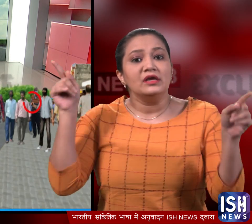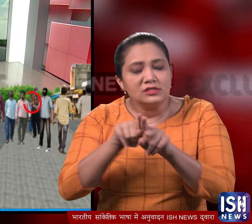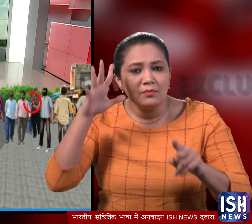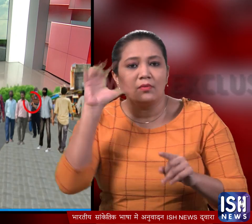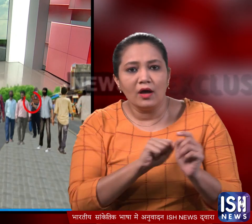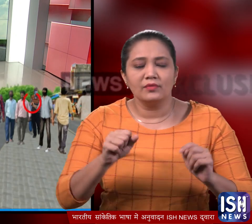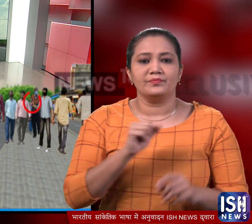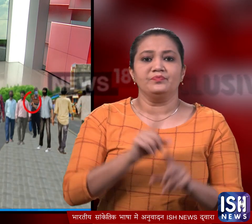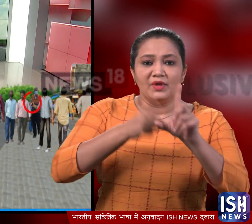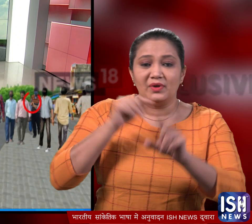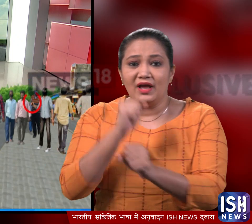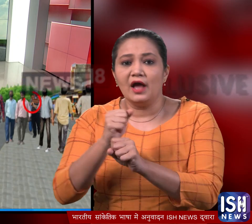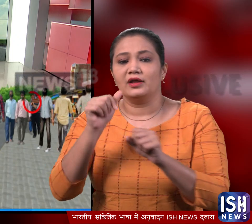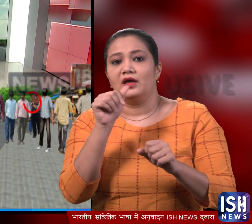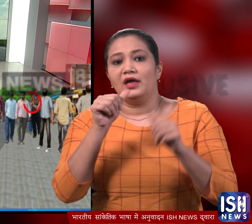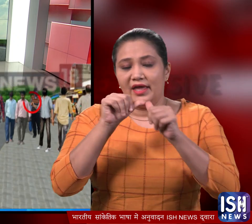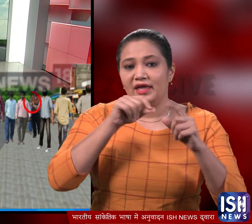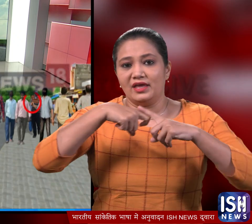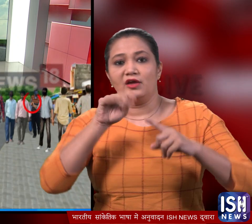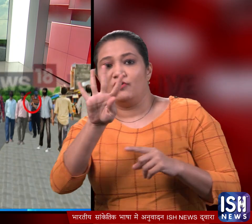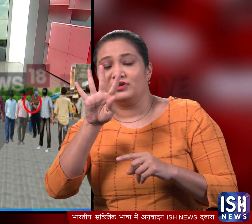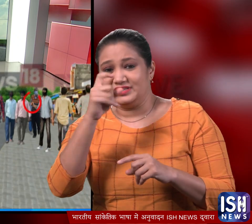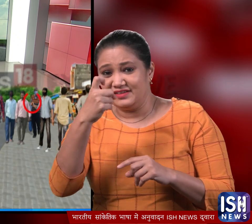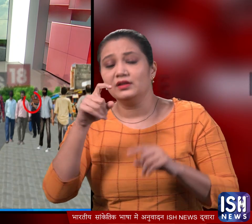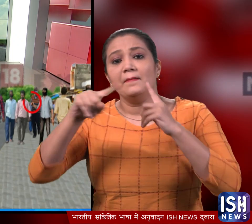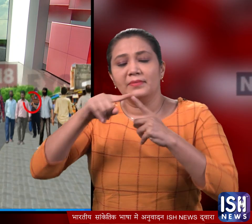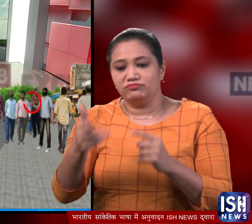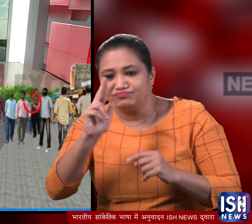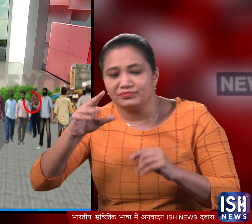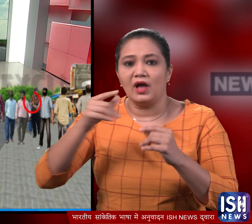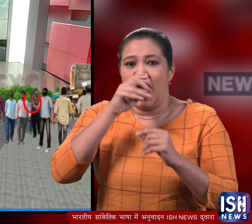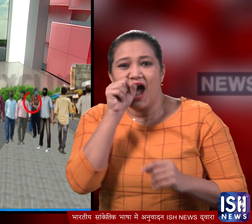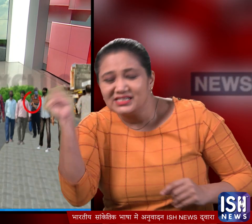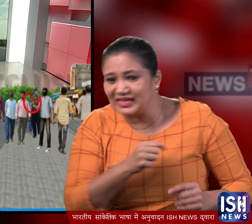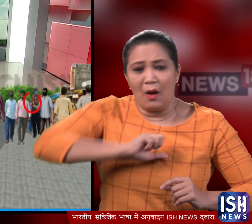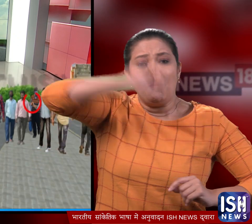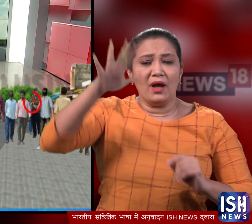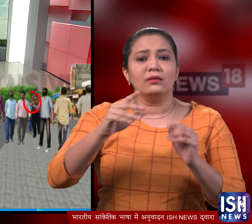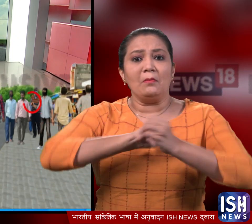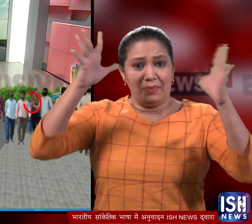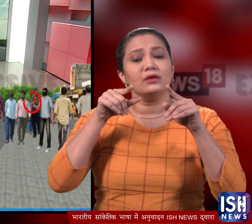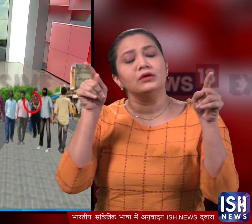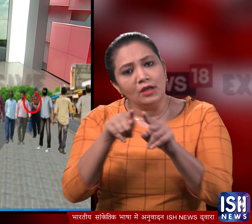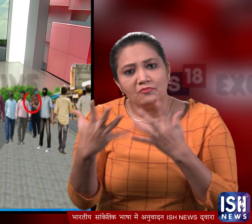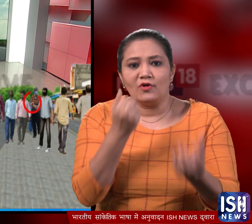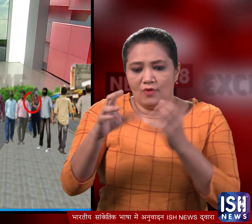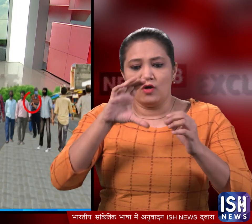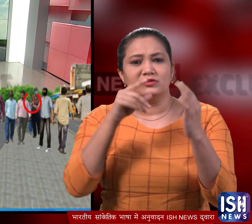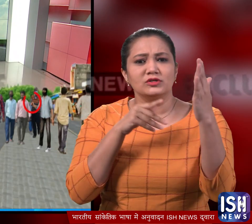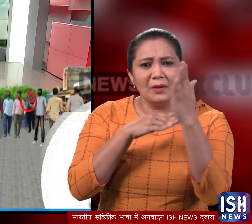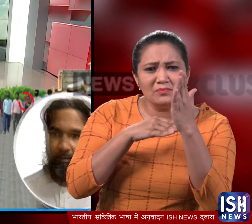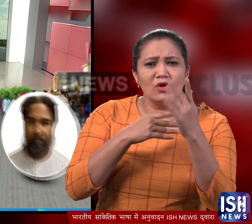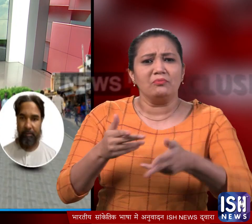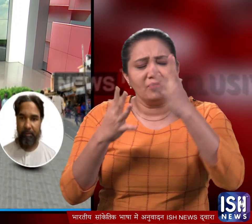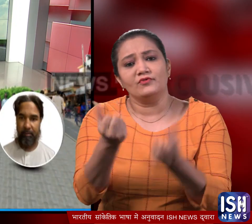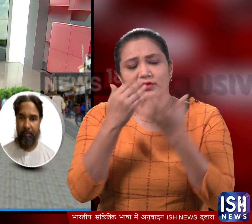से यमुना घाट पर एक AK-47 और 60 कारतूस समेत एक हैंड ग्रेनेड और 2 पिस्तौल रखी गई। खबर है कि